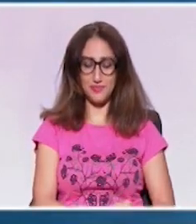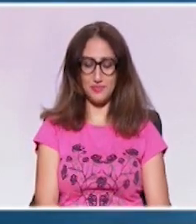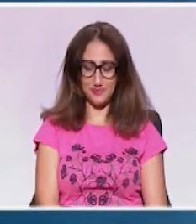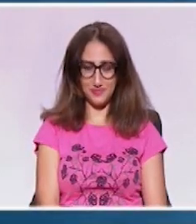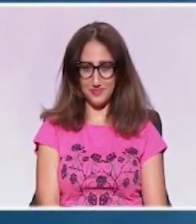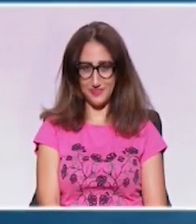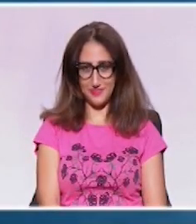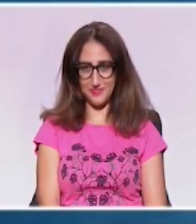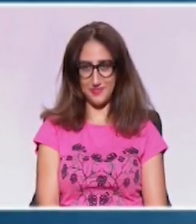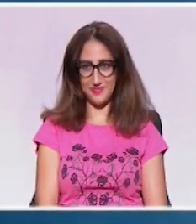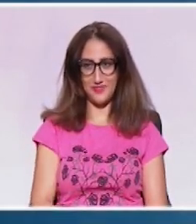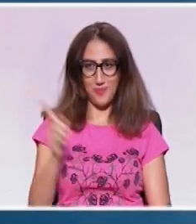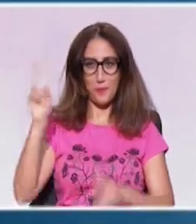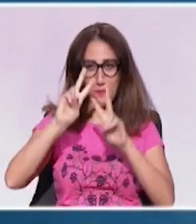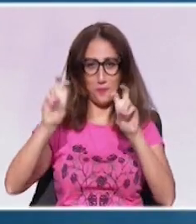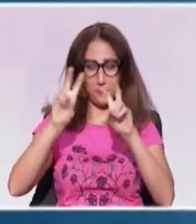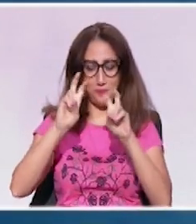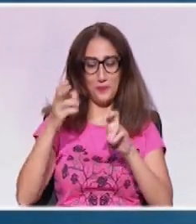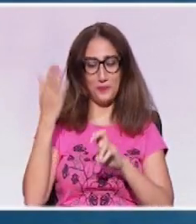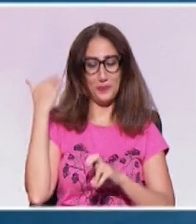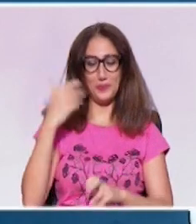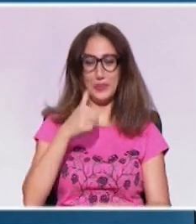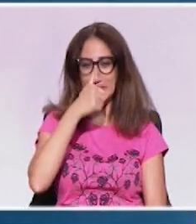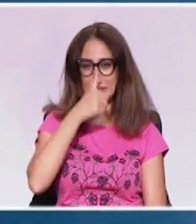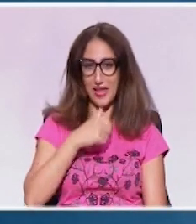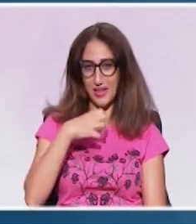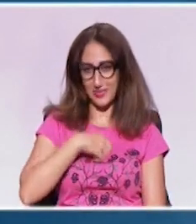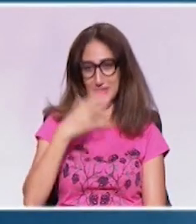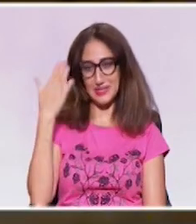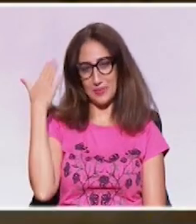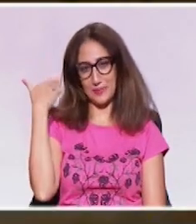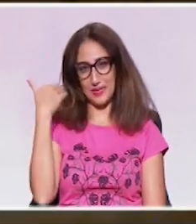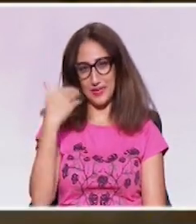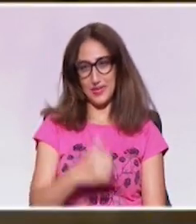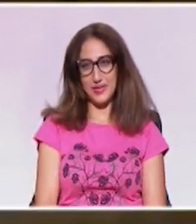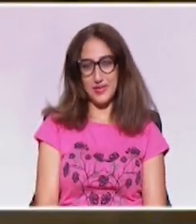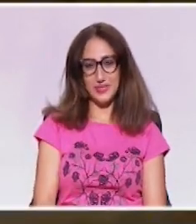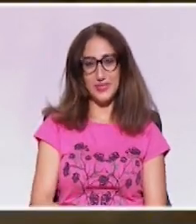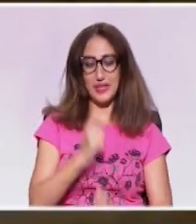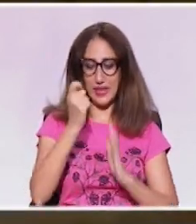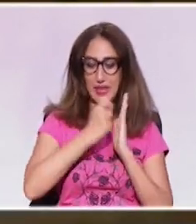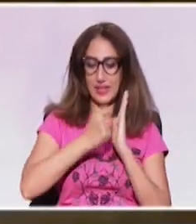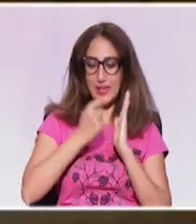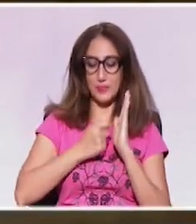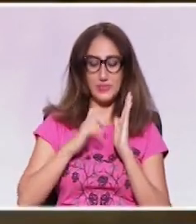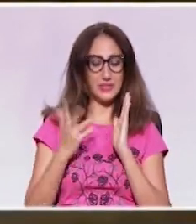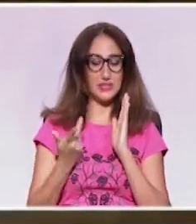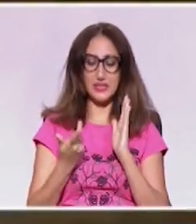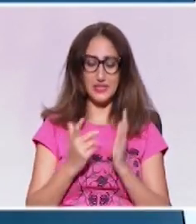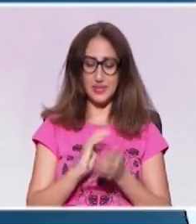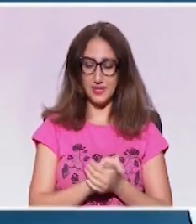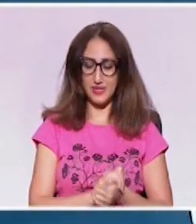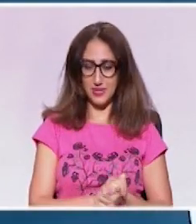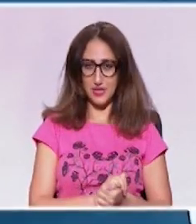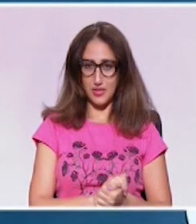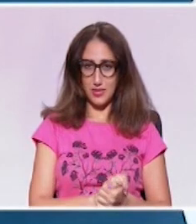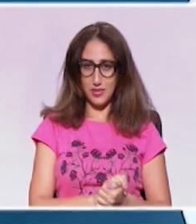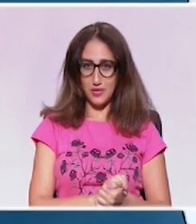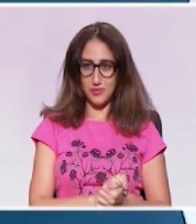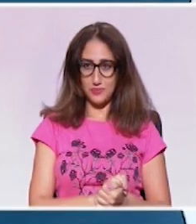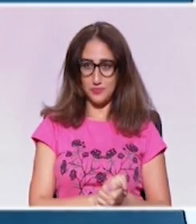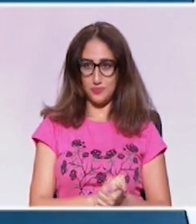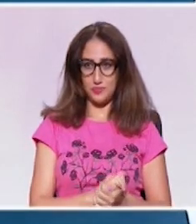دكتور كده انت بتقلب لي في المواجع كلها. كتبتيها ازاي الاغنيه دي؟ ملابساتها ايه؟ ما اعرفش، حسيت ان